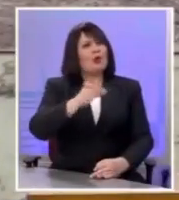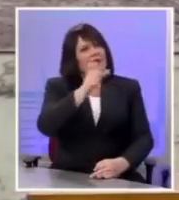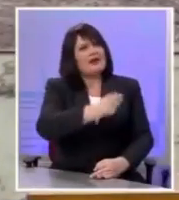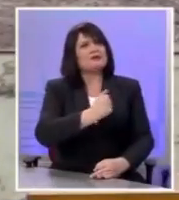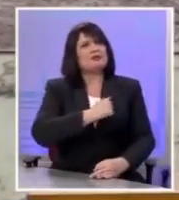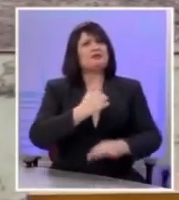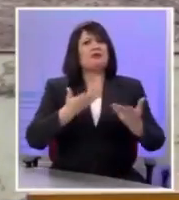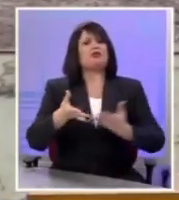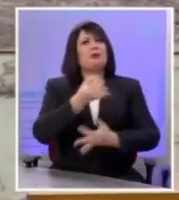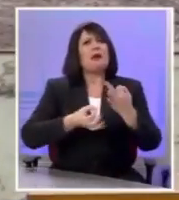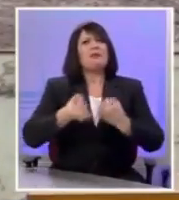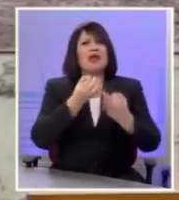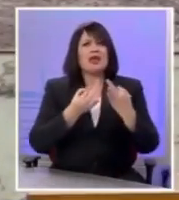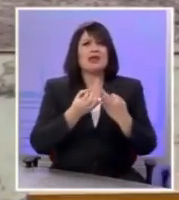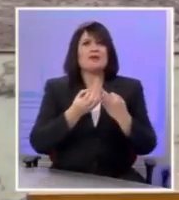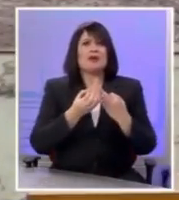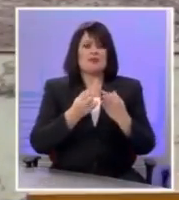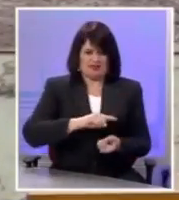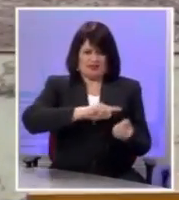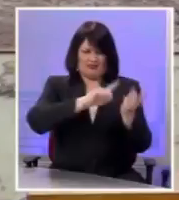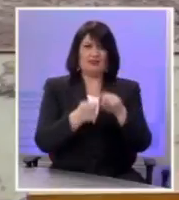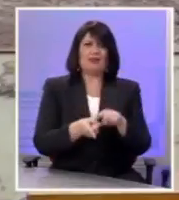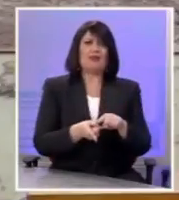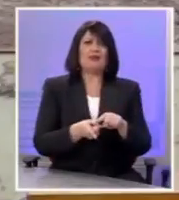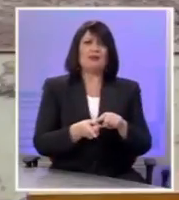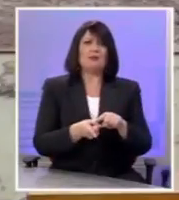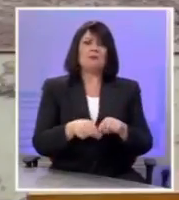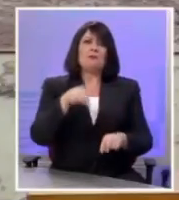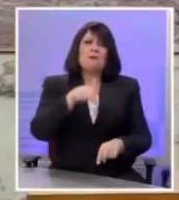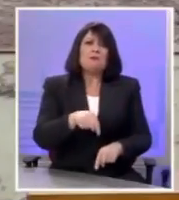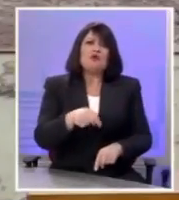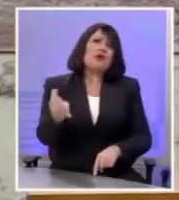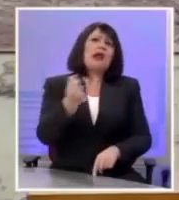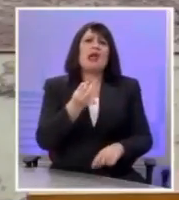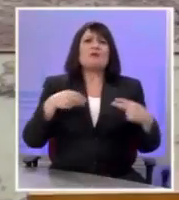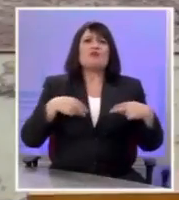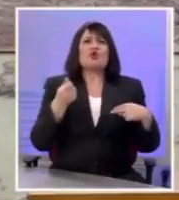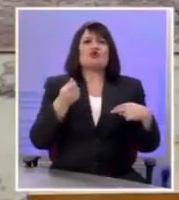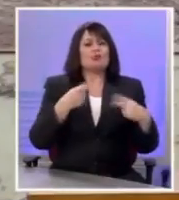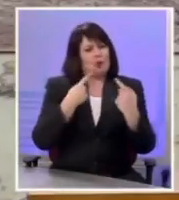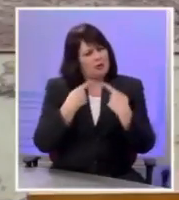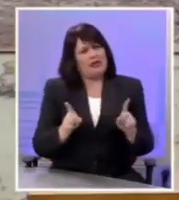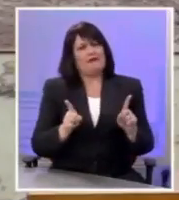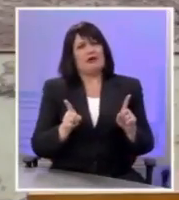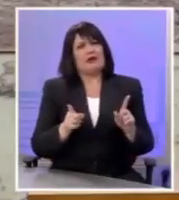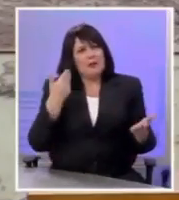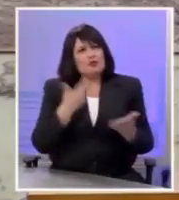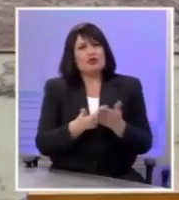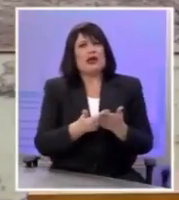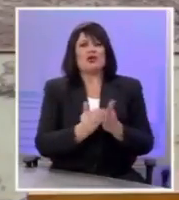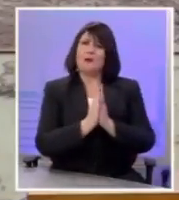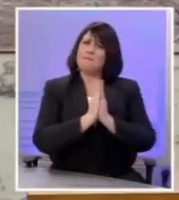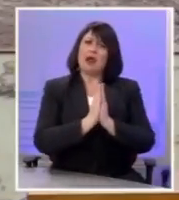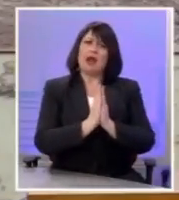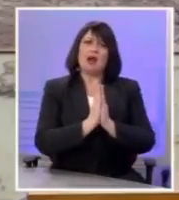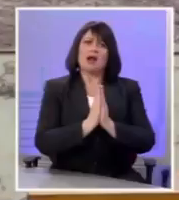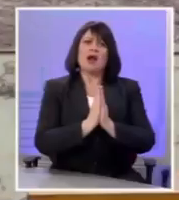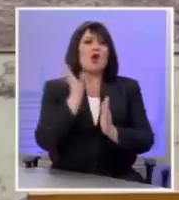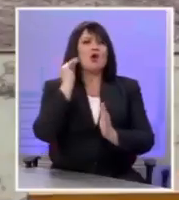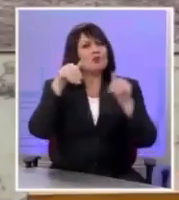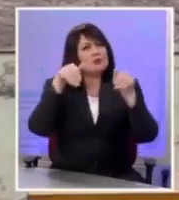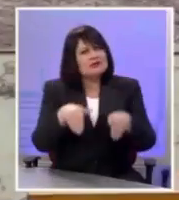απόψεις και οι άκρως αντίθετες από αυτές που τώρα λέει ο Υπουργός Οικονομικών, που κλείνει τη συζήτηση. Παρακαλώ πολύ να ακούτε